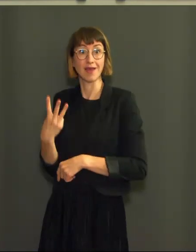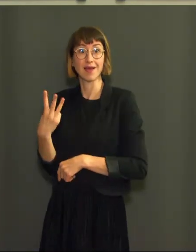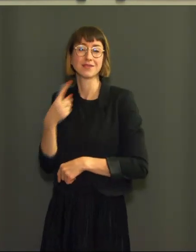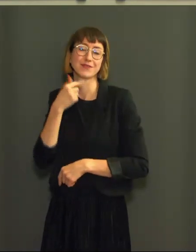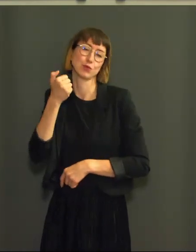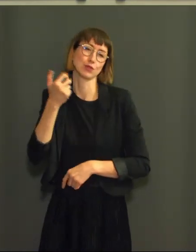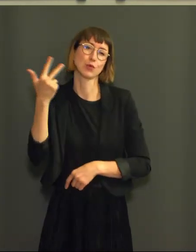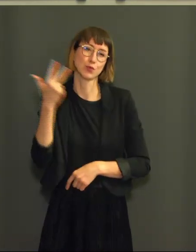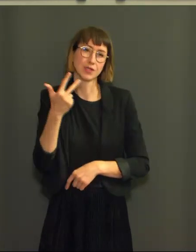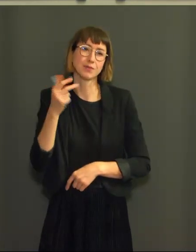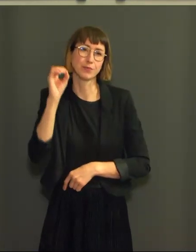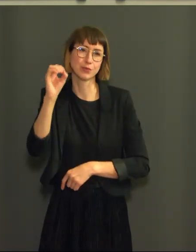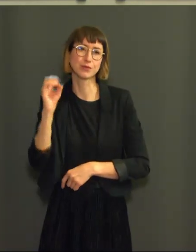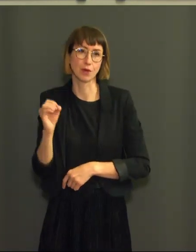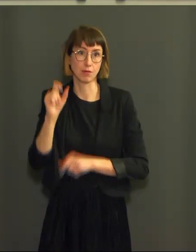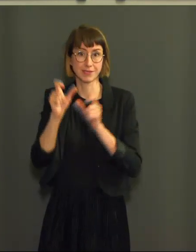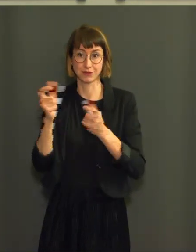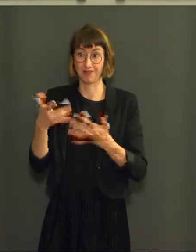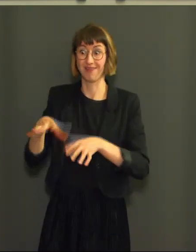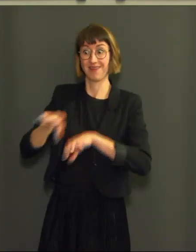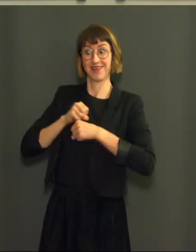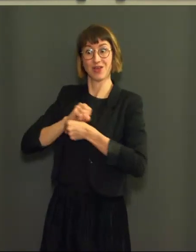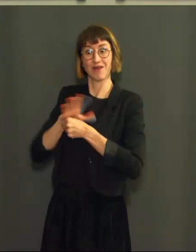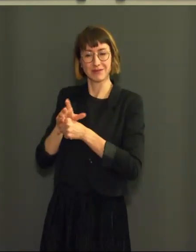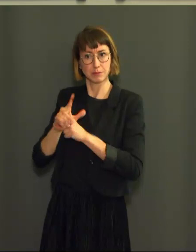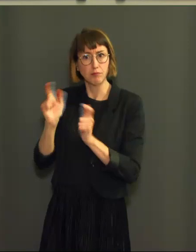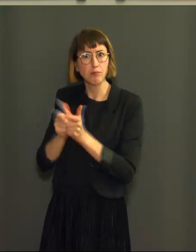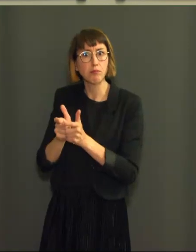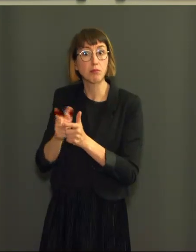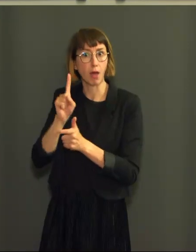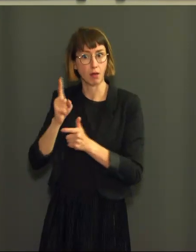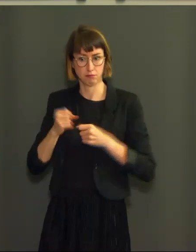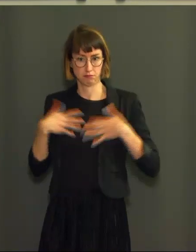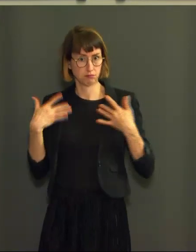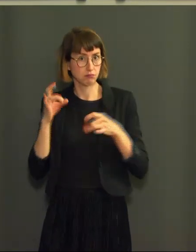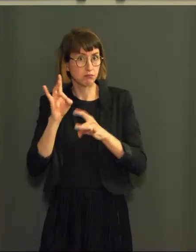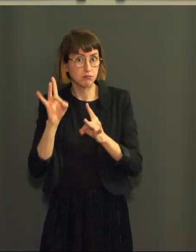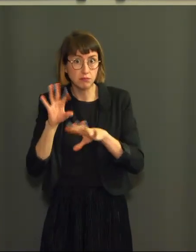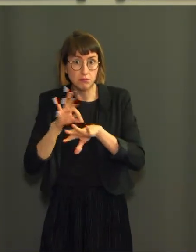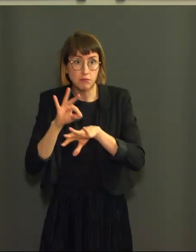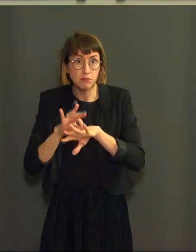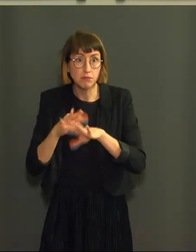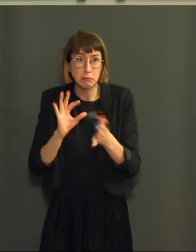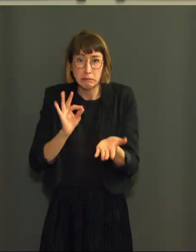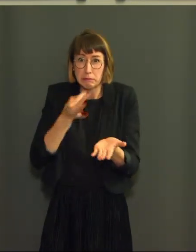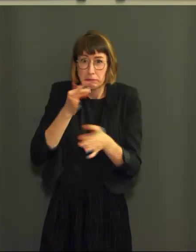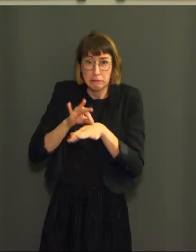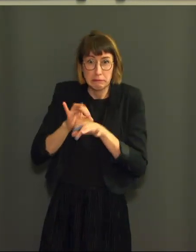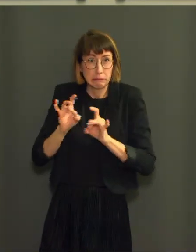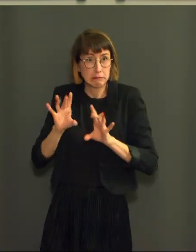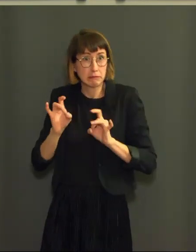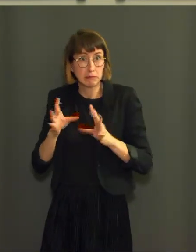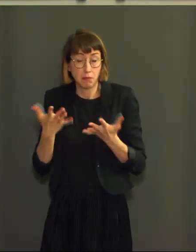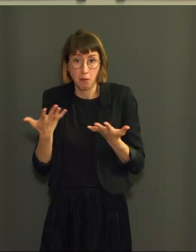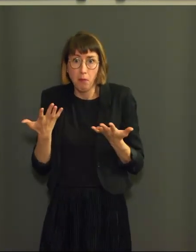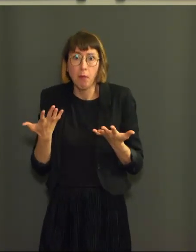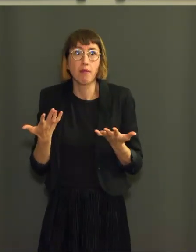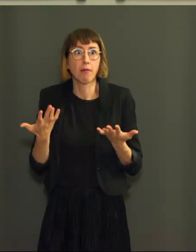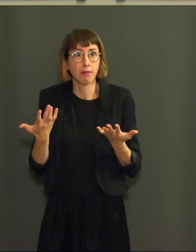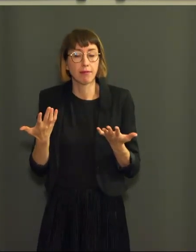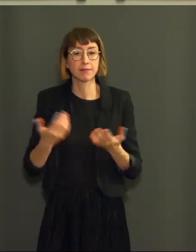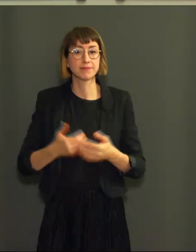ne présentaient pas de symptômes lorsque le call center les a contactés. La majorité avait été détectée dans